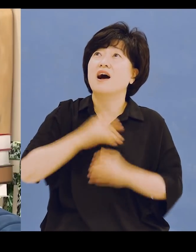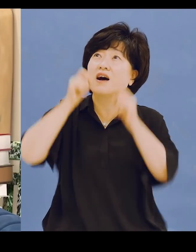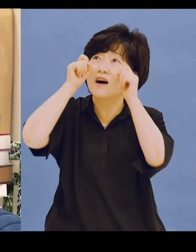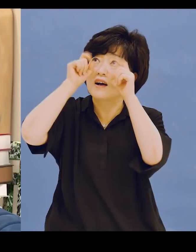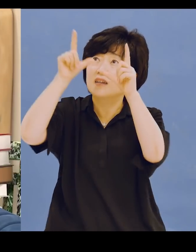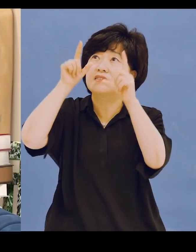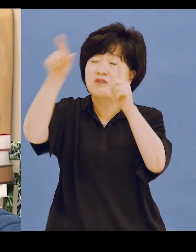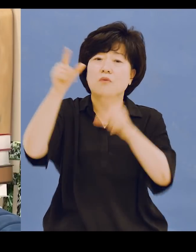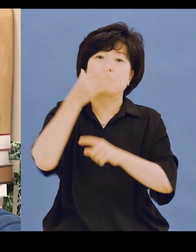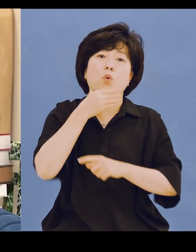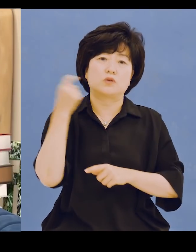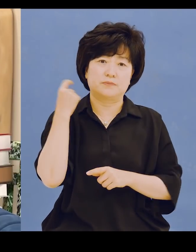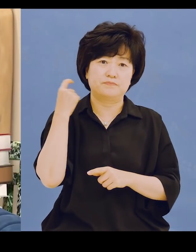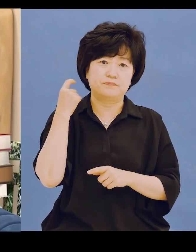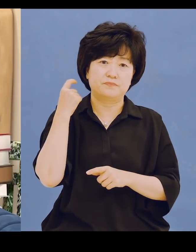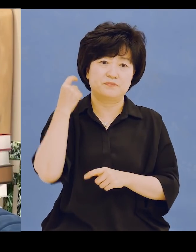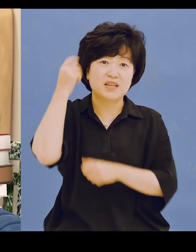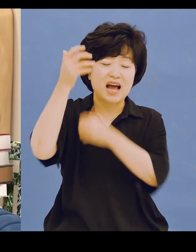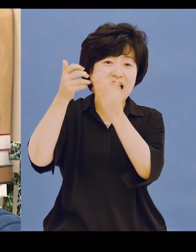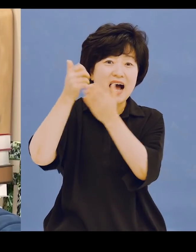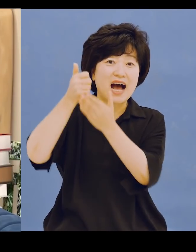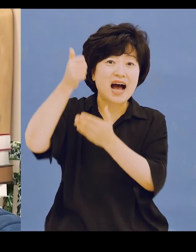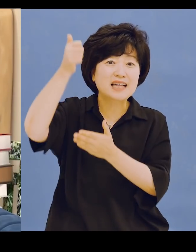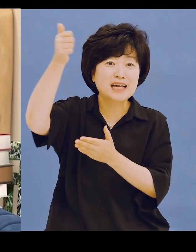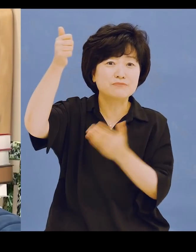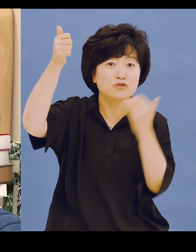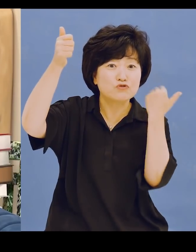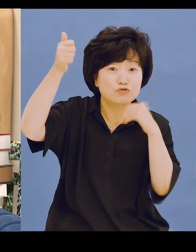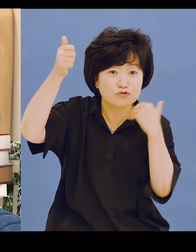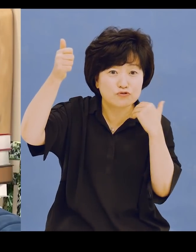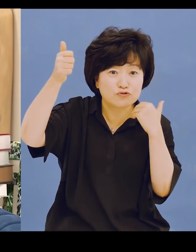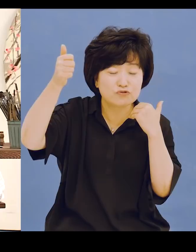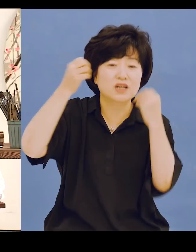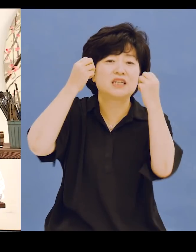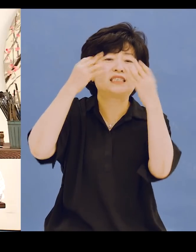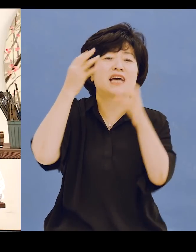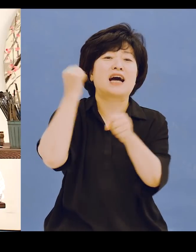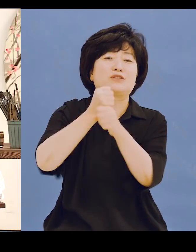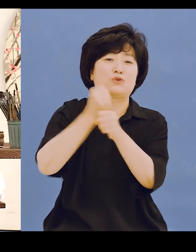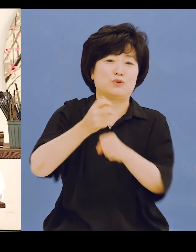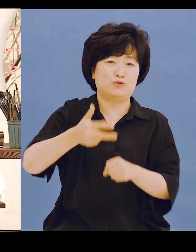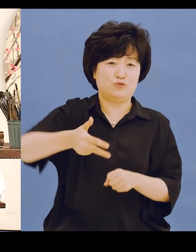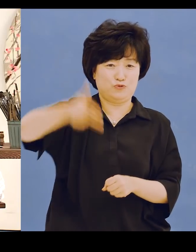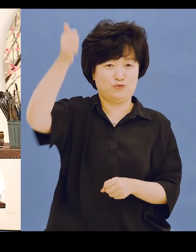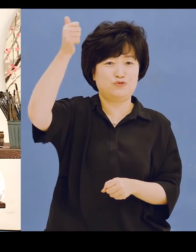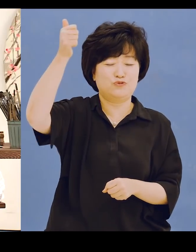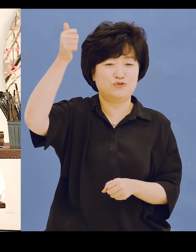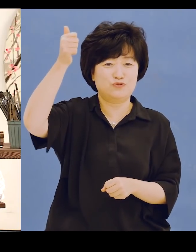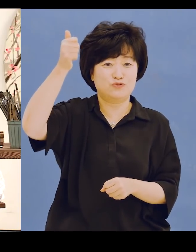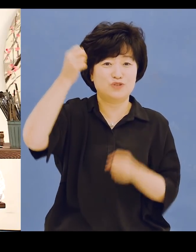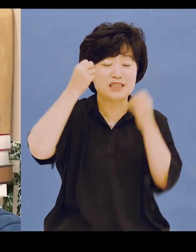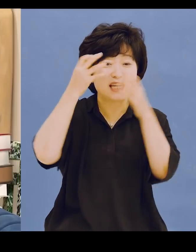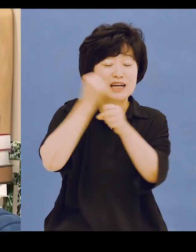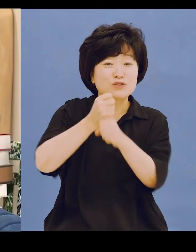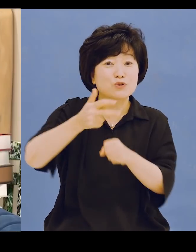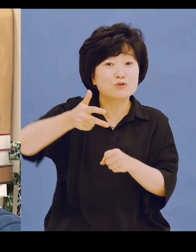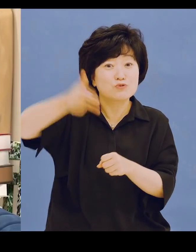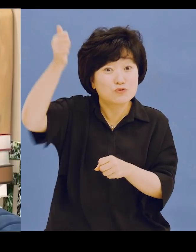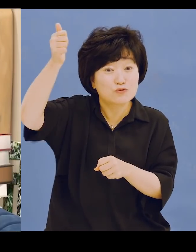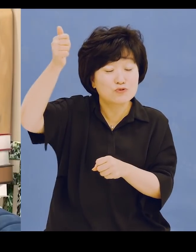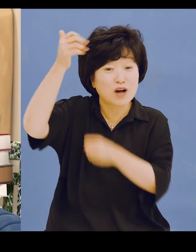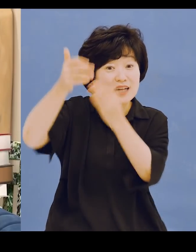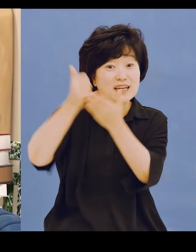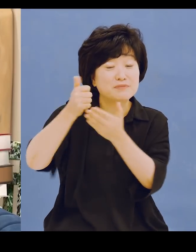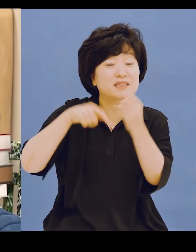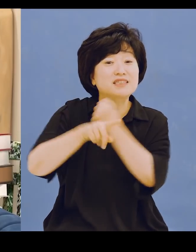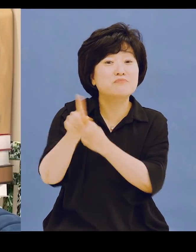복음이. 하나님 그 중에서도 하나님의 캐릭터 중에 창조주라는 사실을 아는 것. 창조주라는 사실은 뭐냐면